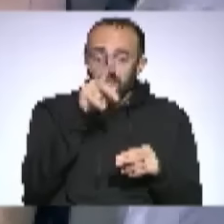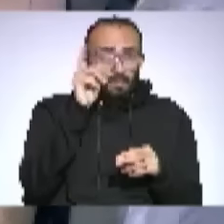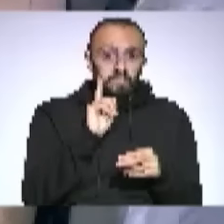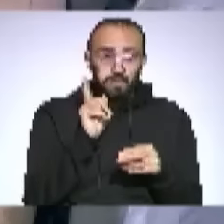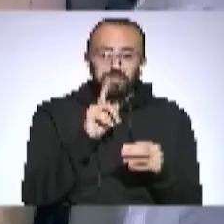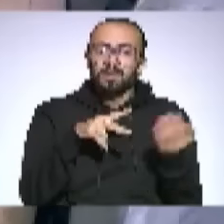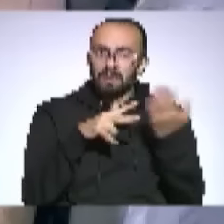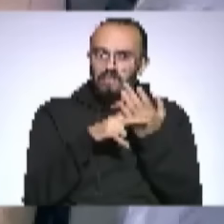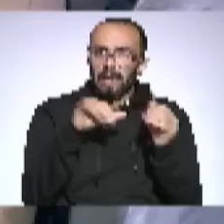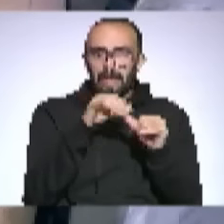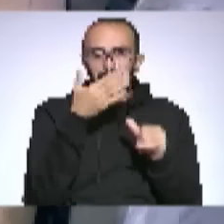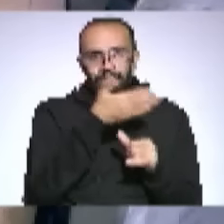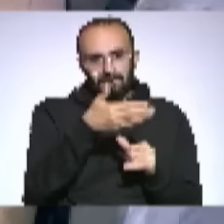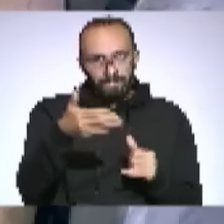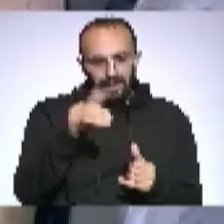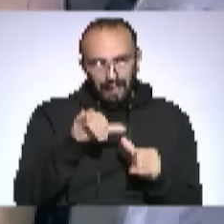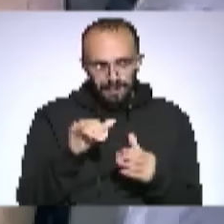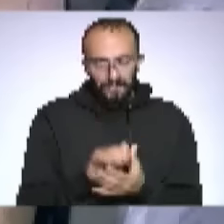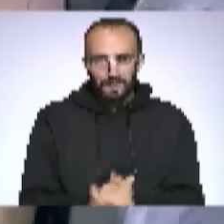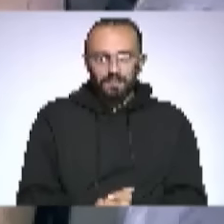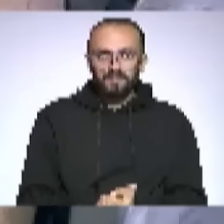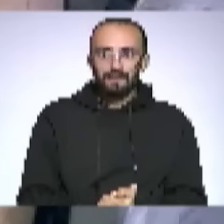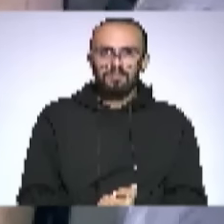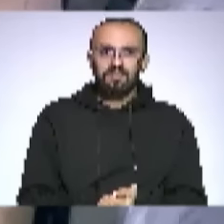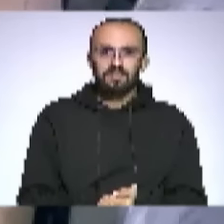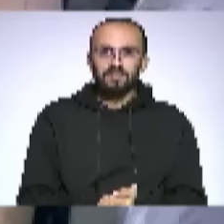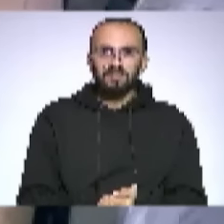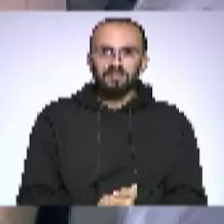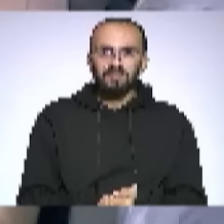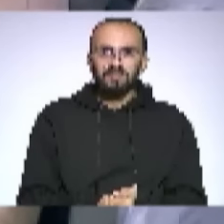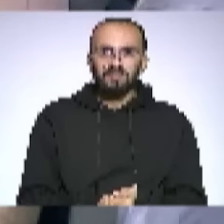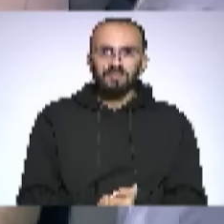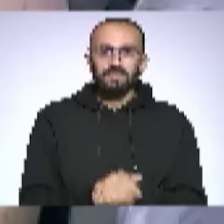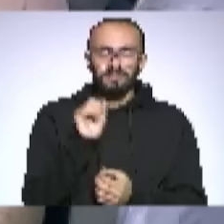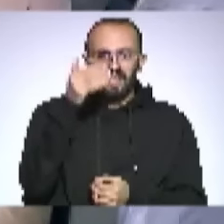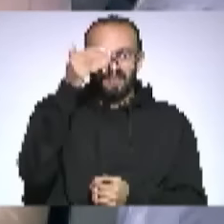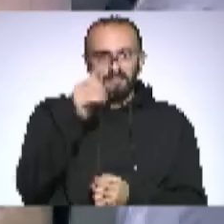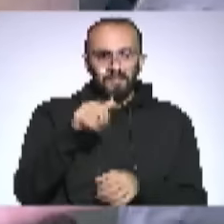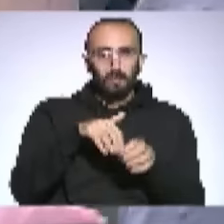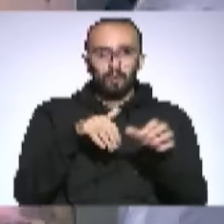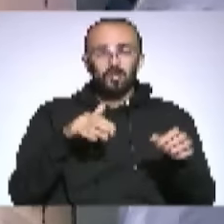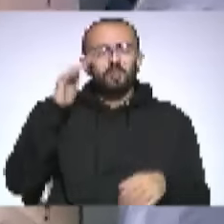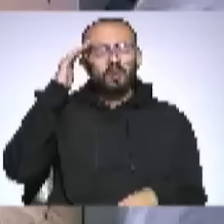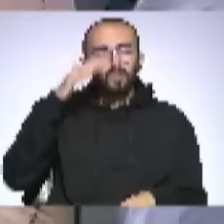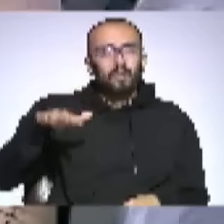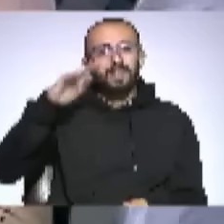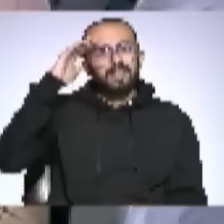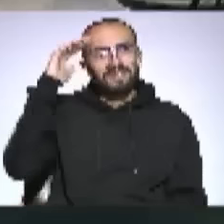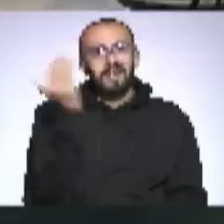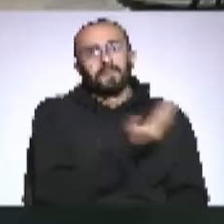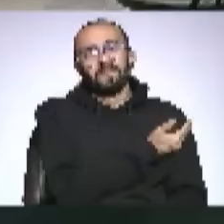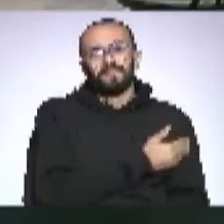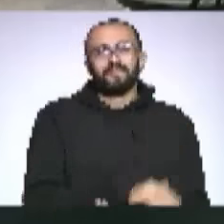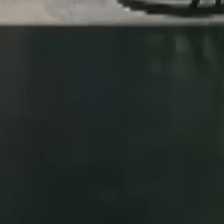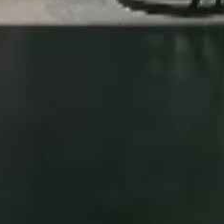منصات التواصل الاجتماعي المختلفه الخاصه بالقناه صفحه انا وبيتي وصفحه قناه ميسات بشكركم والى